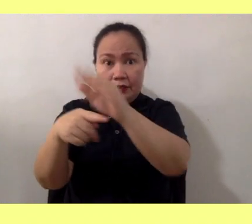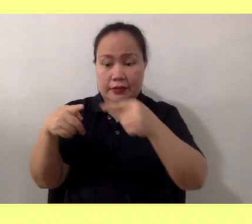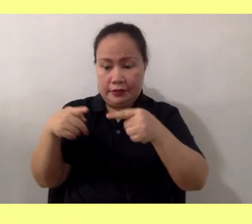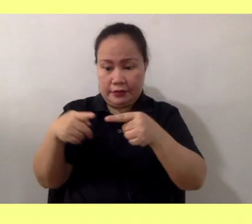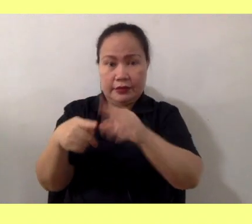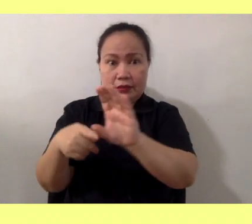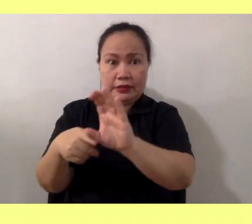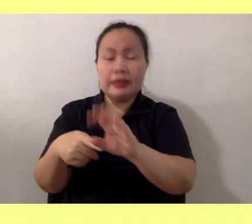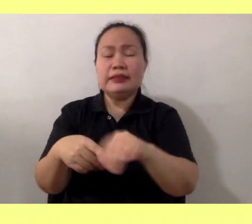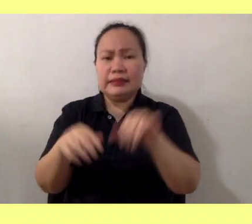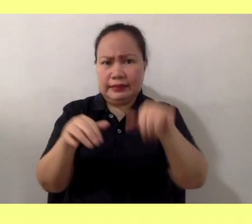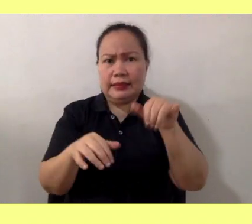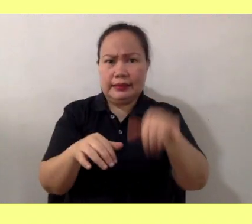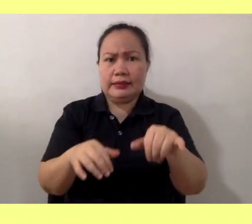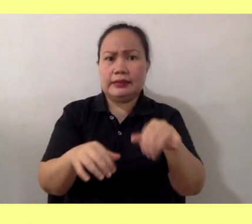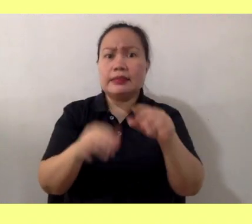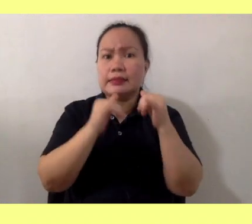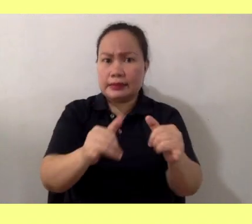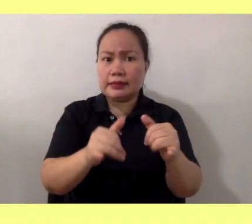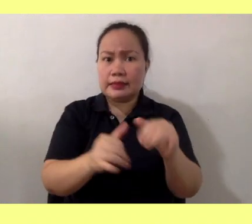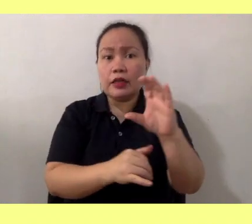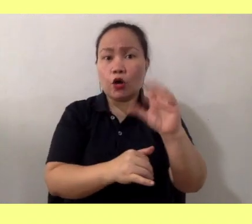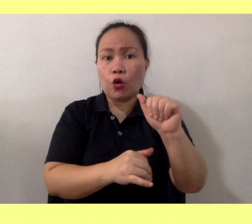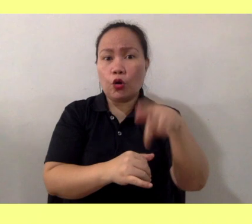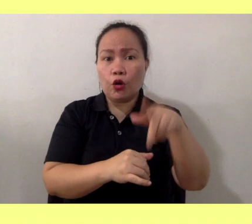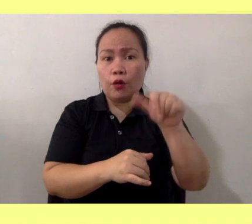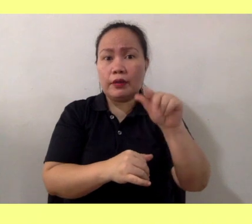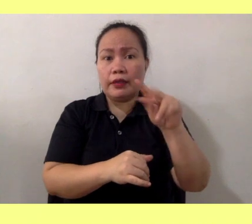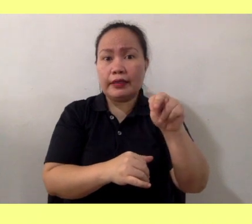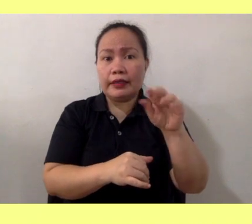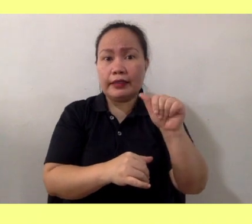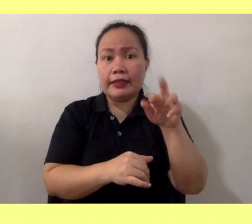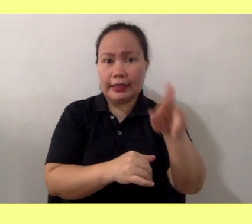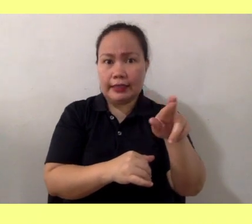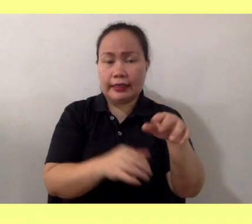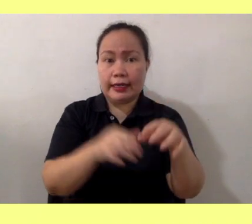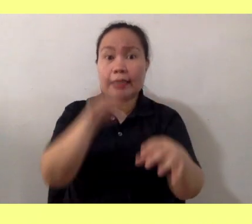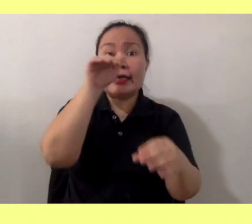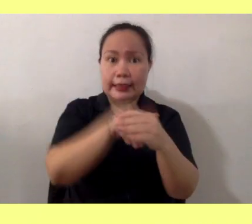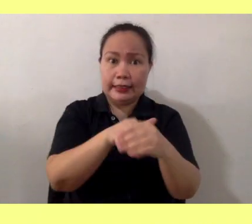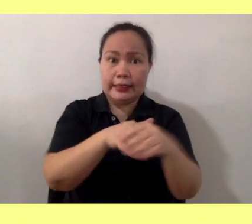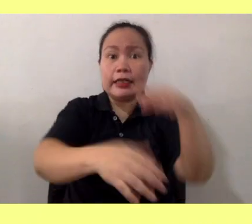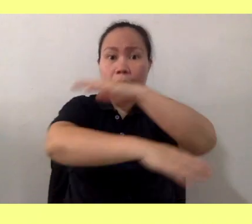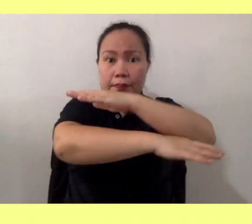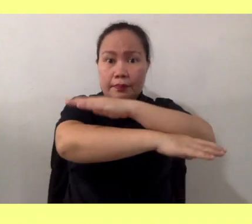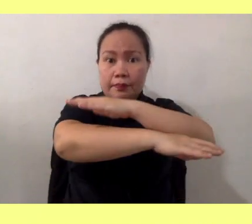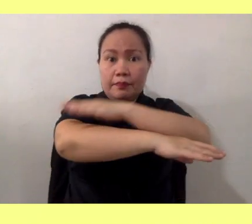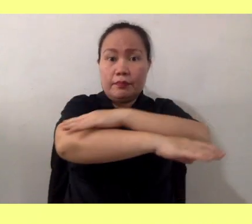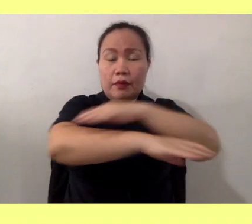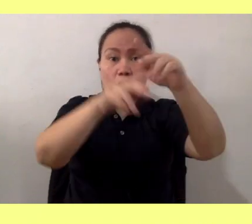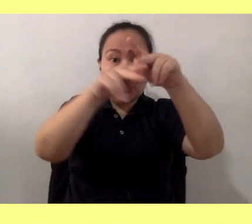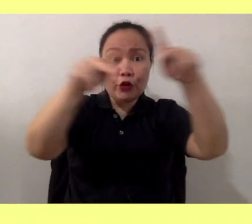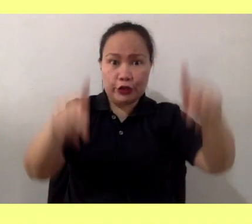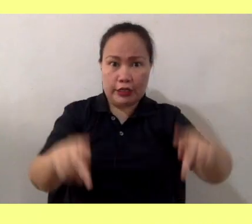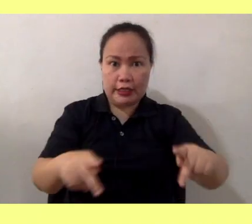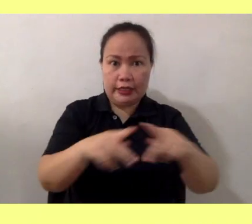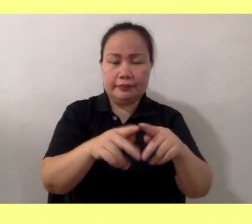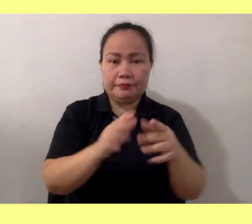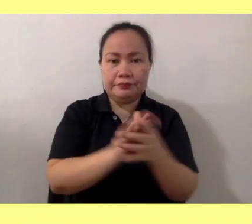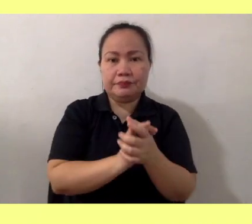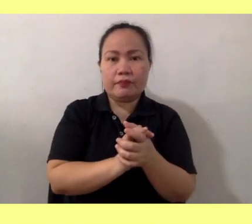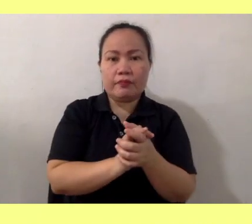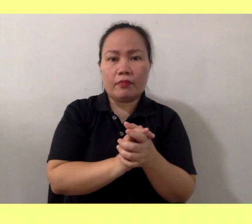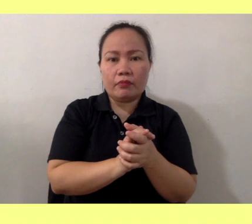So, point, kahit pa dito nakalagay si A, si B, sa C. Kahit nasa corner sila. Okay? So,